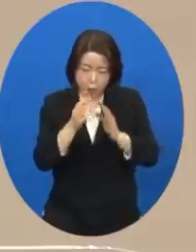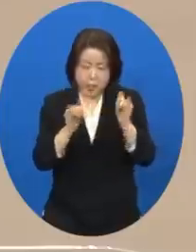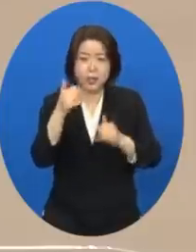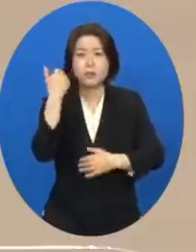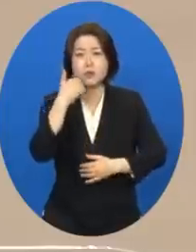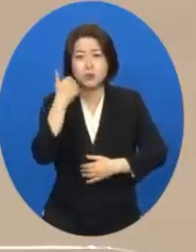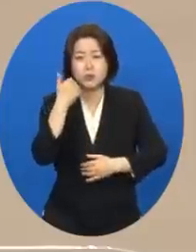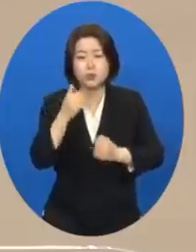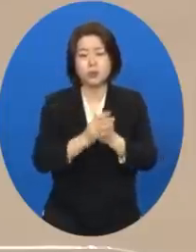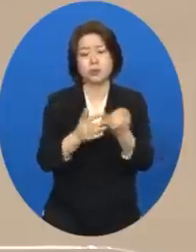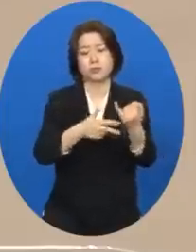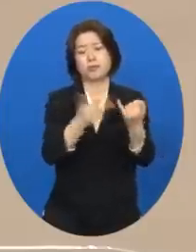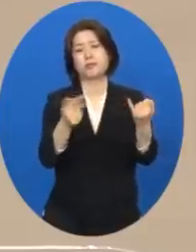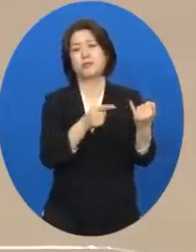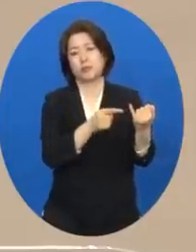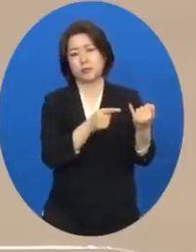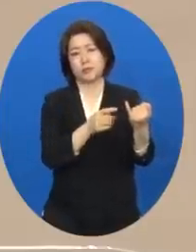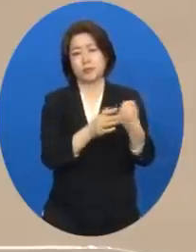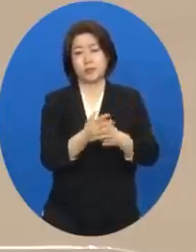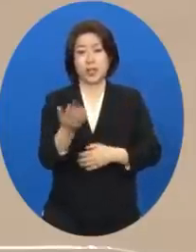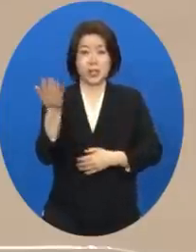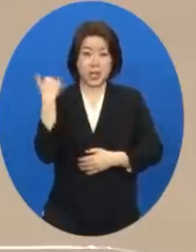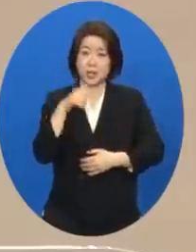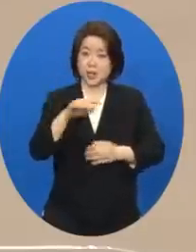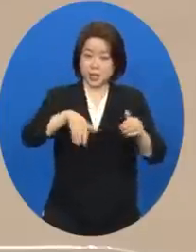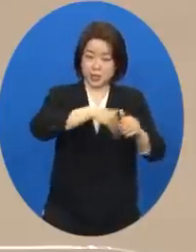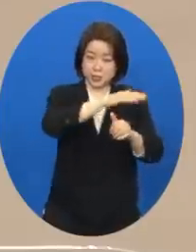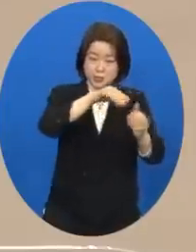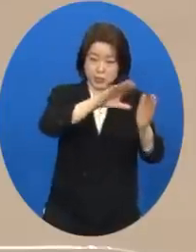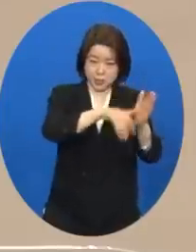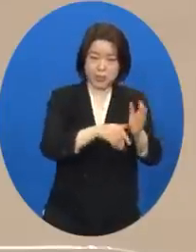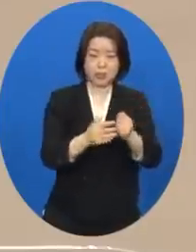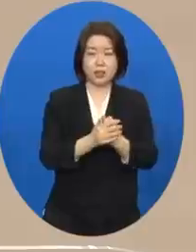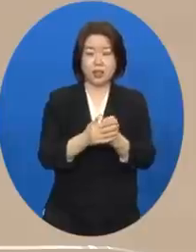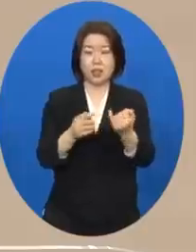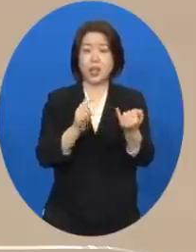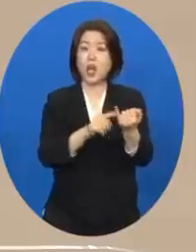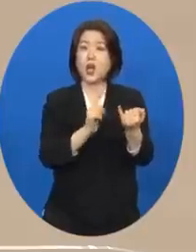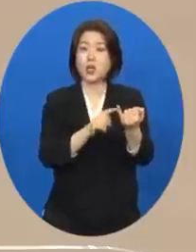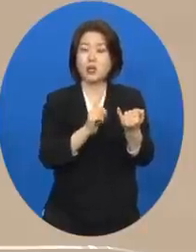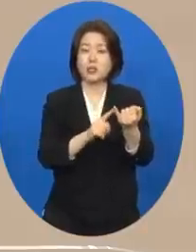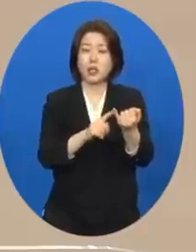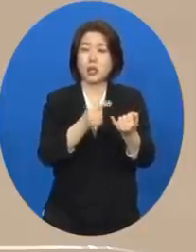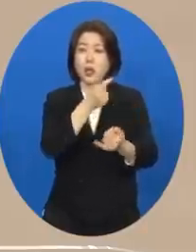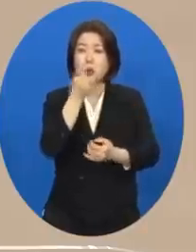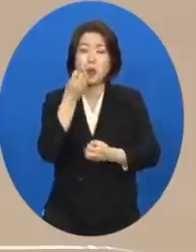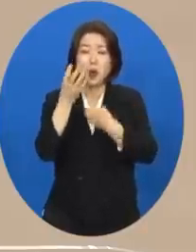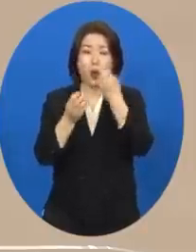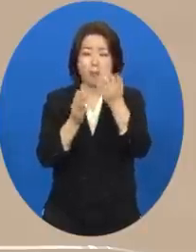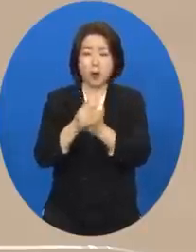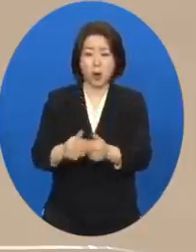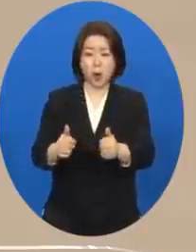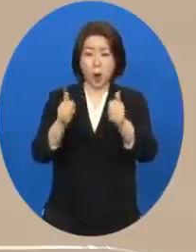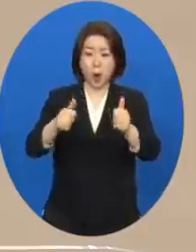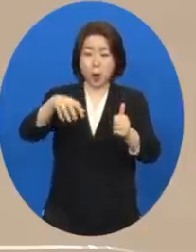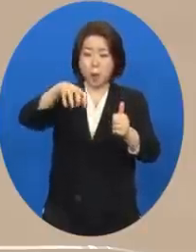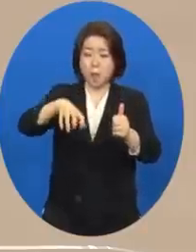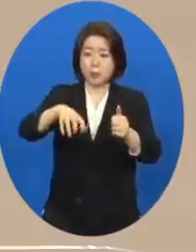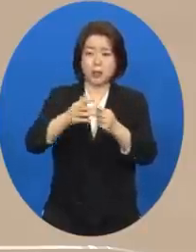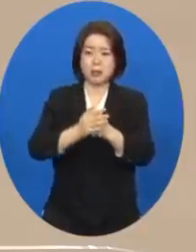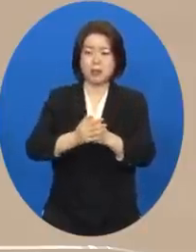당시에 여성의 증언 은 법정에서 효력이 없었습니다 여자가